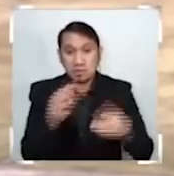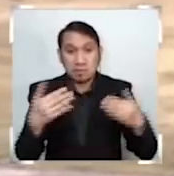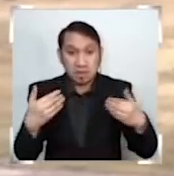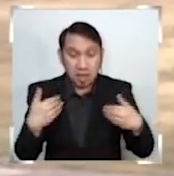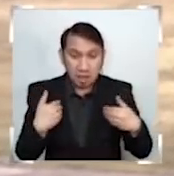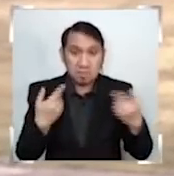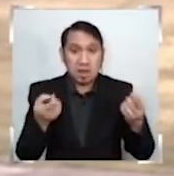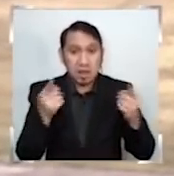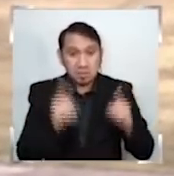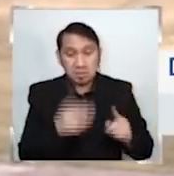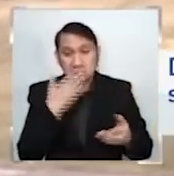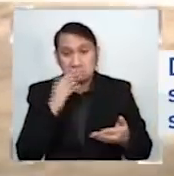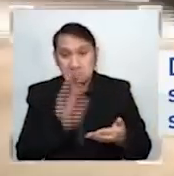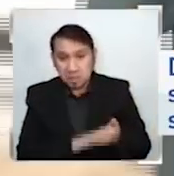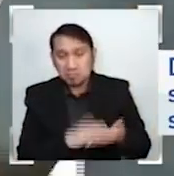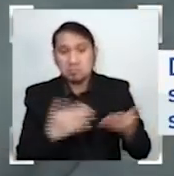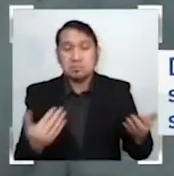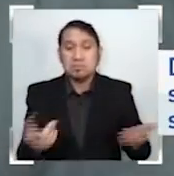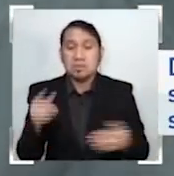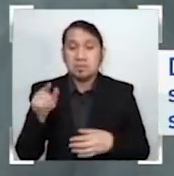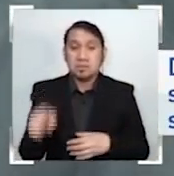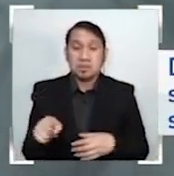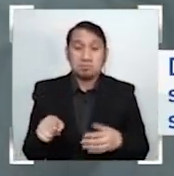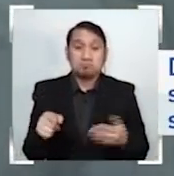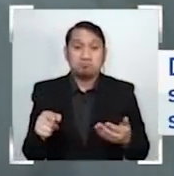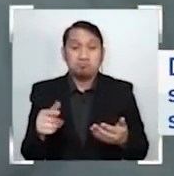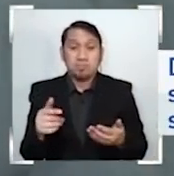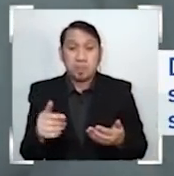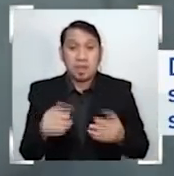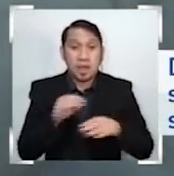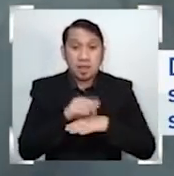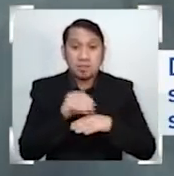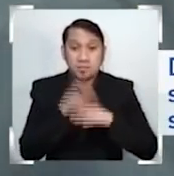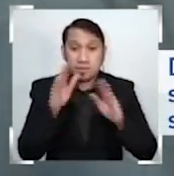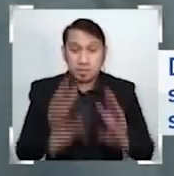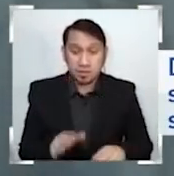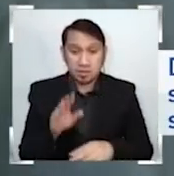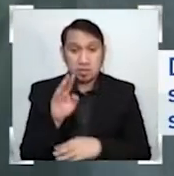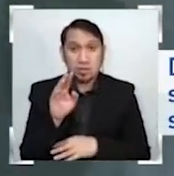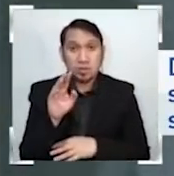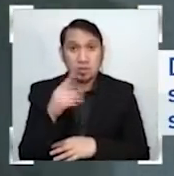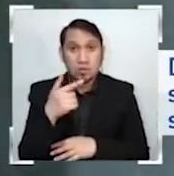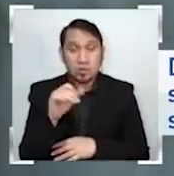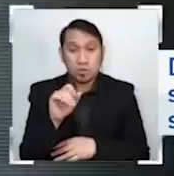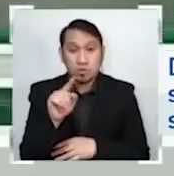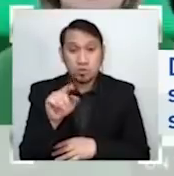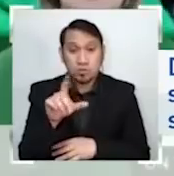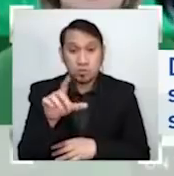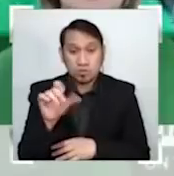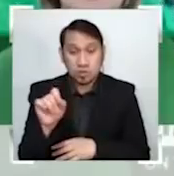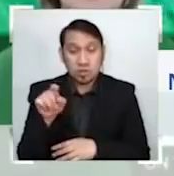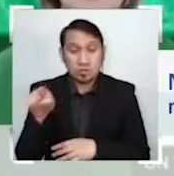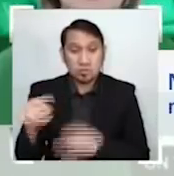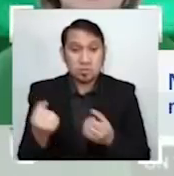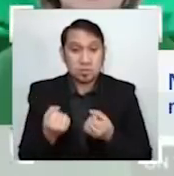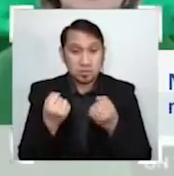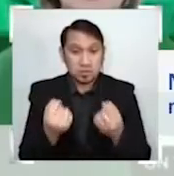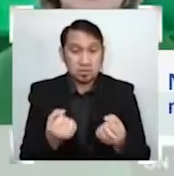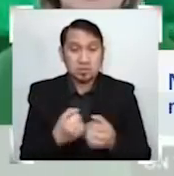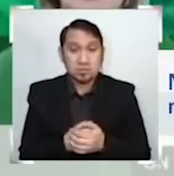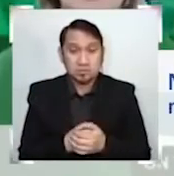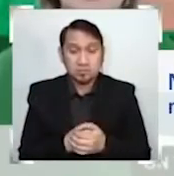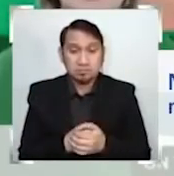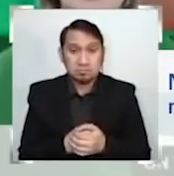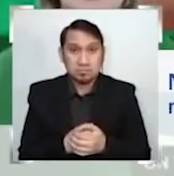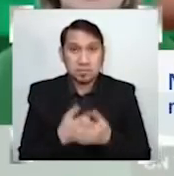Pabor naman si dating Defense Secretary at National Security Advisor Norberto Gonzalez sa panukala ng alkalde. Sa kanya namang daily